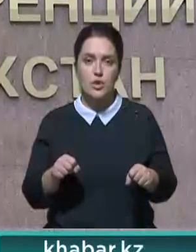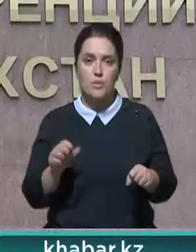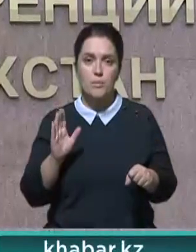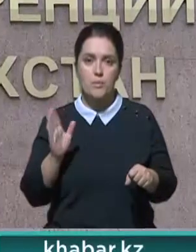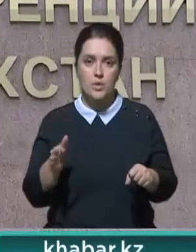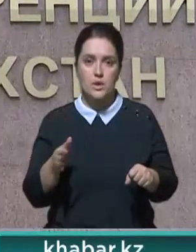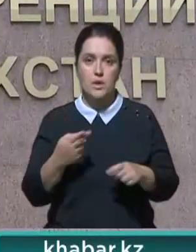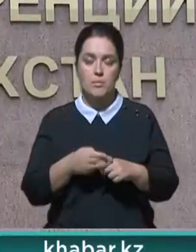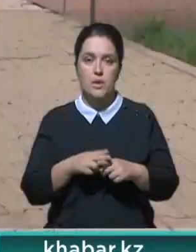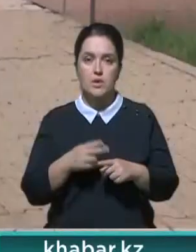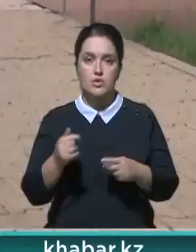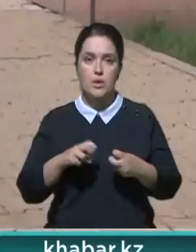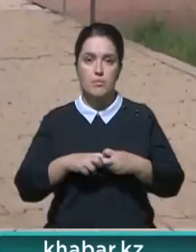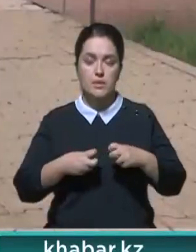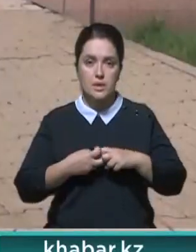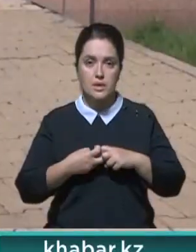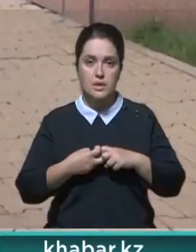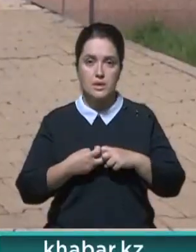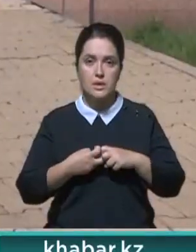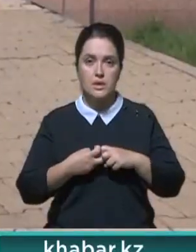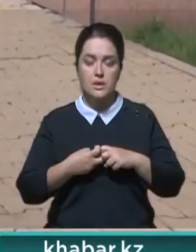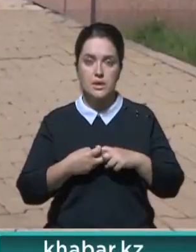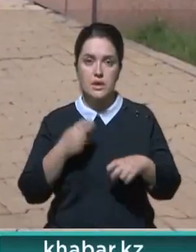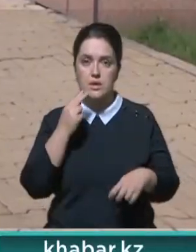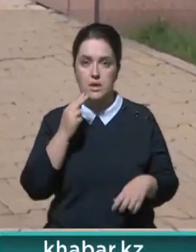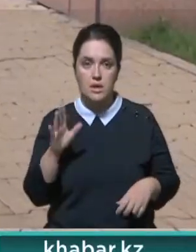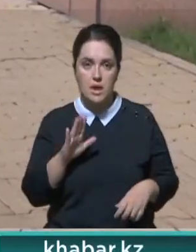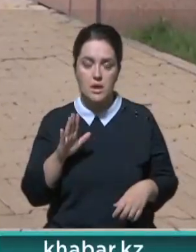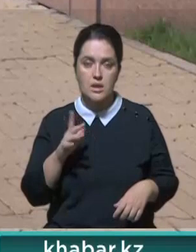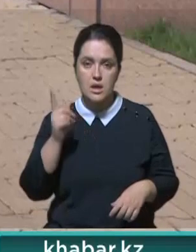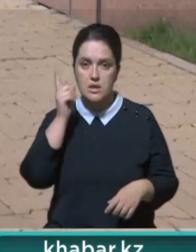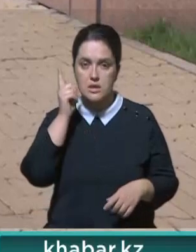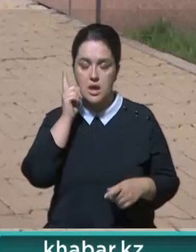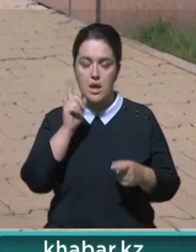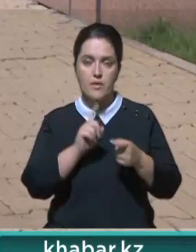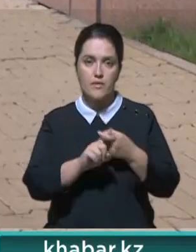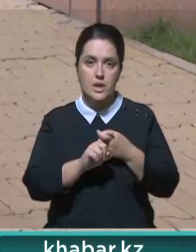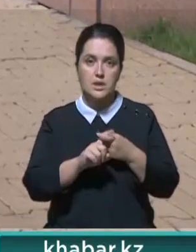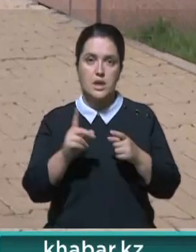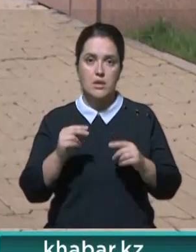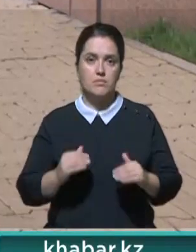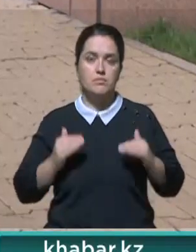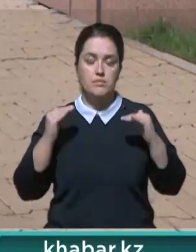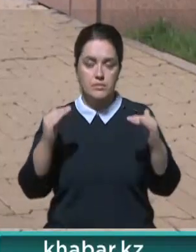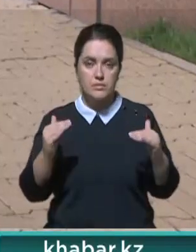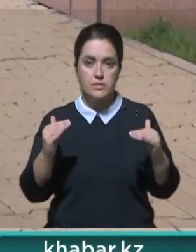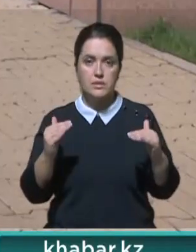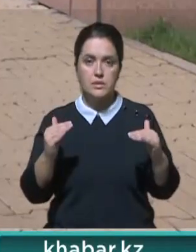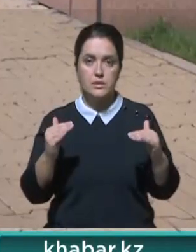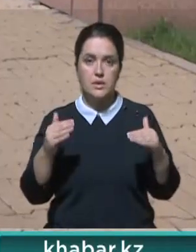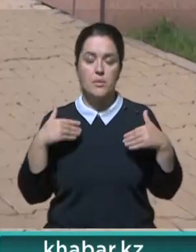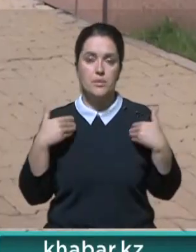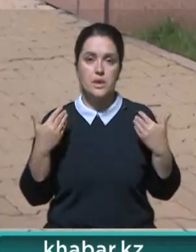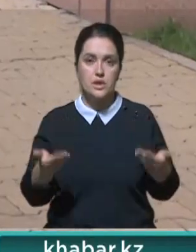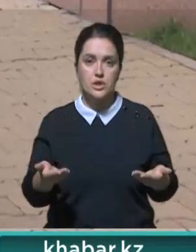снять имеющиеся сейчас проблемы, в том числе и с качеством связи, и с ростом тарифов. Это